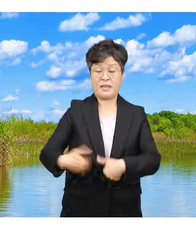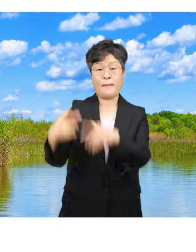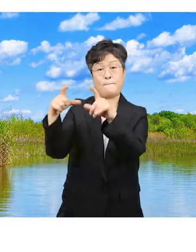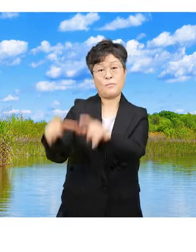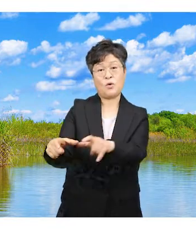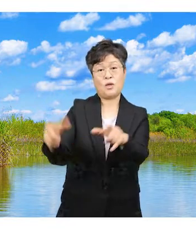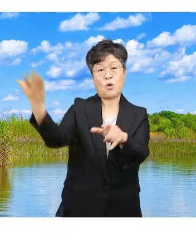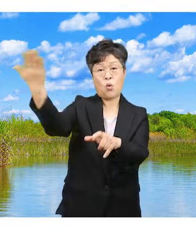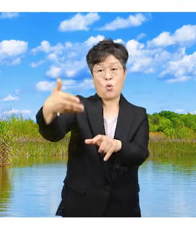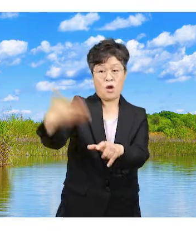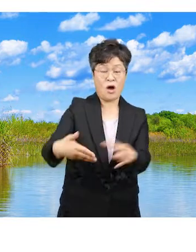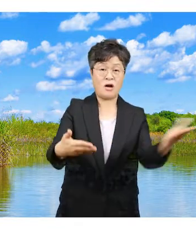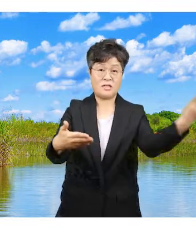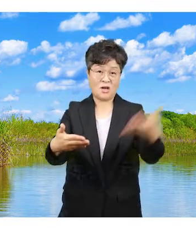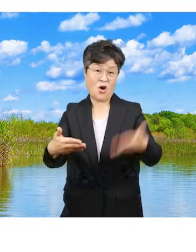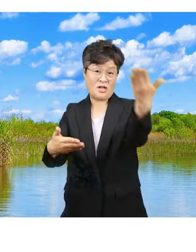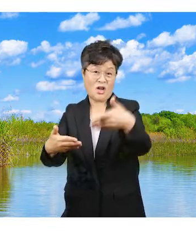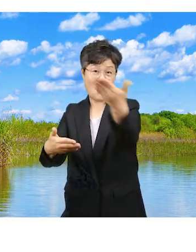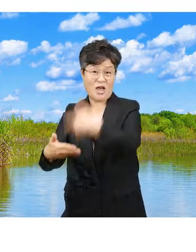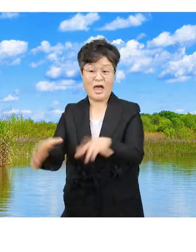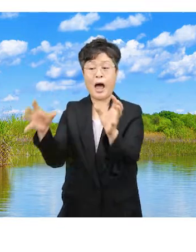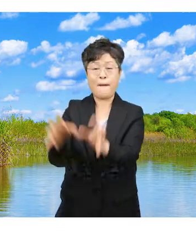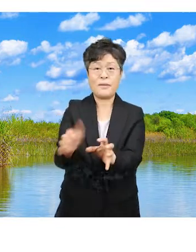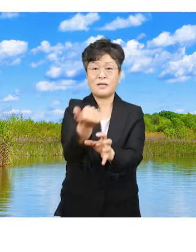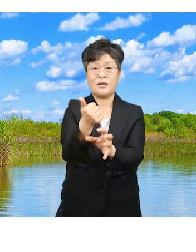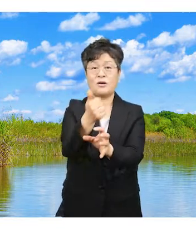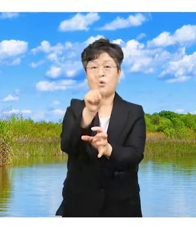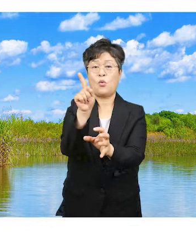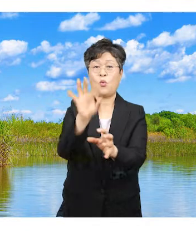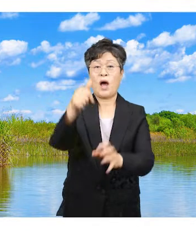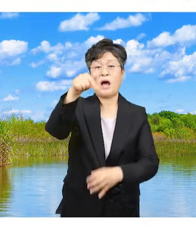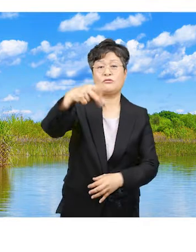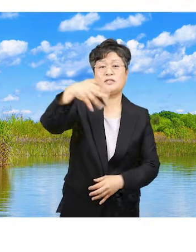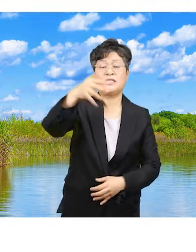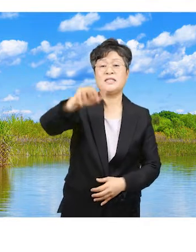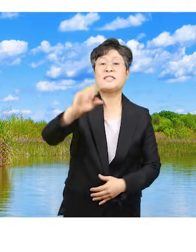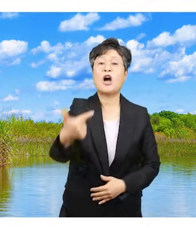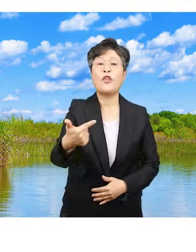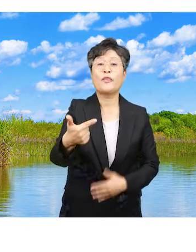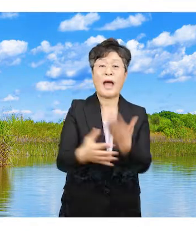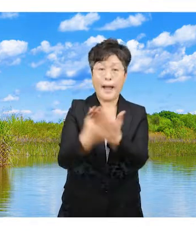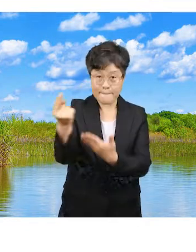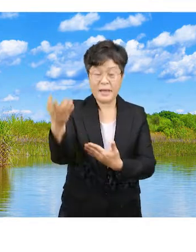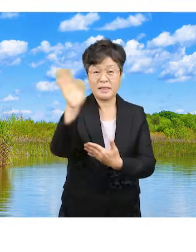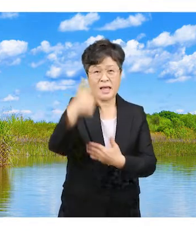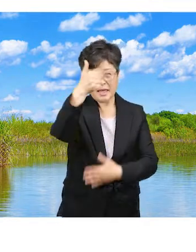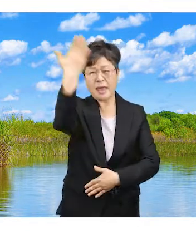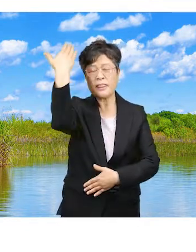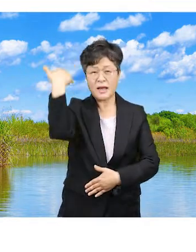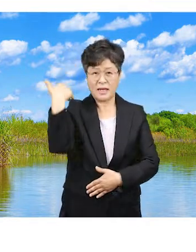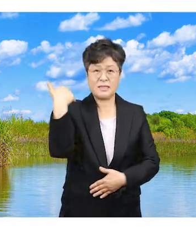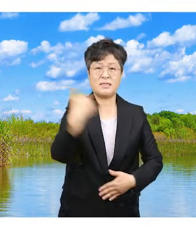하나로 합쳐집니다. 하나로 합쳐져서 황구지천으로 이어져 나가는데 실제로 옛날 사람들은 이